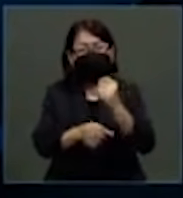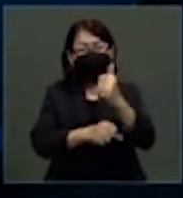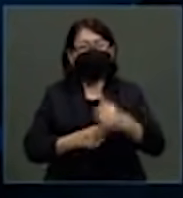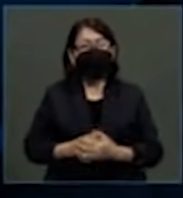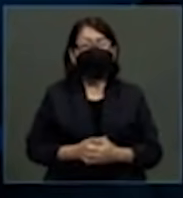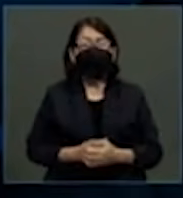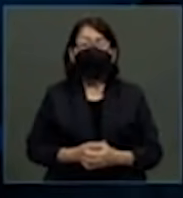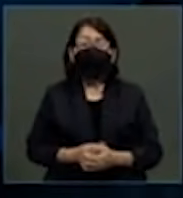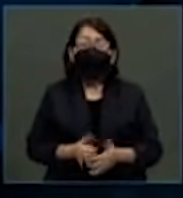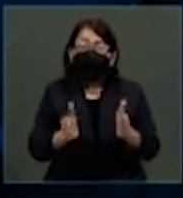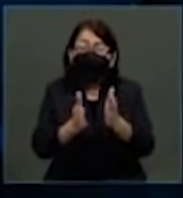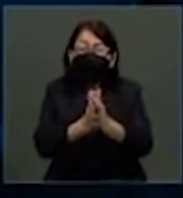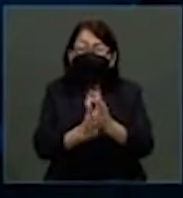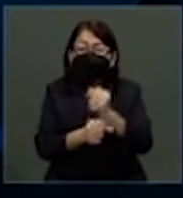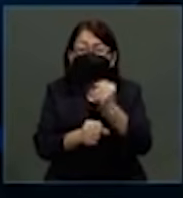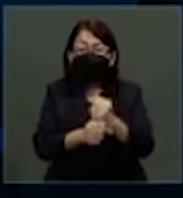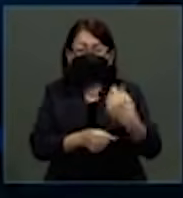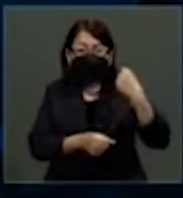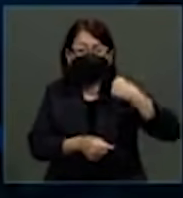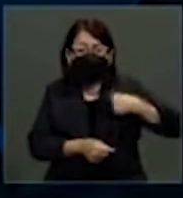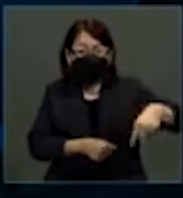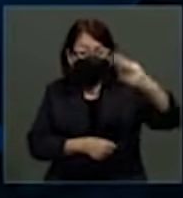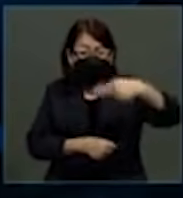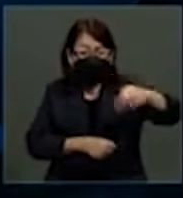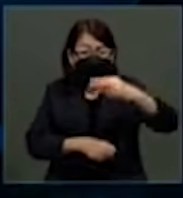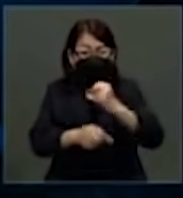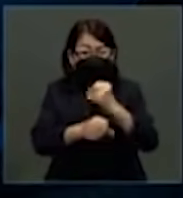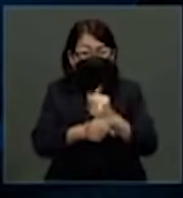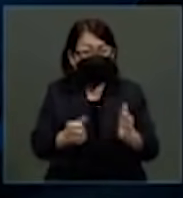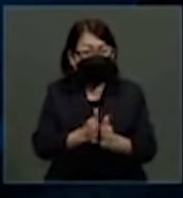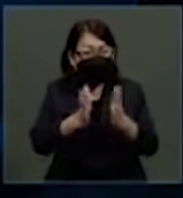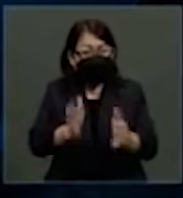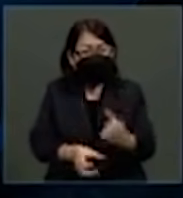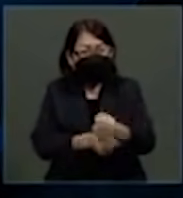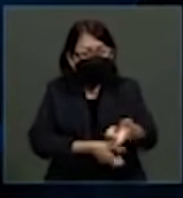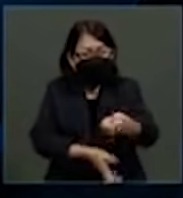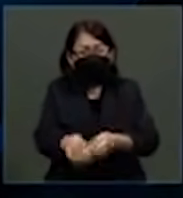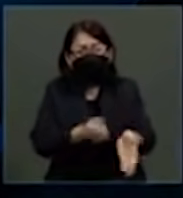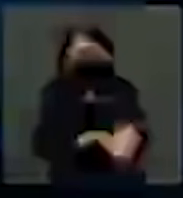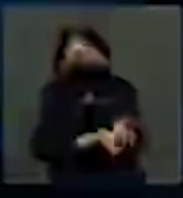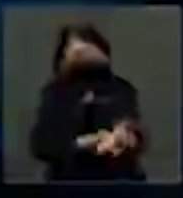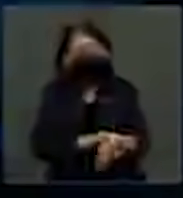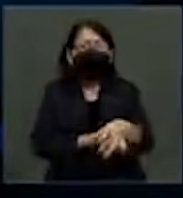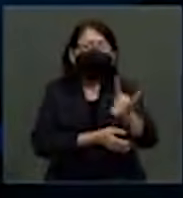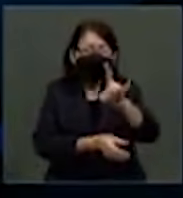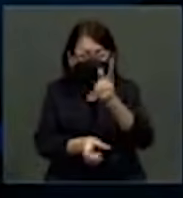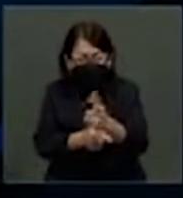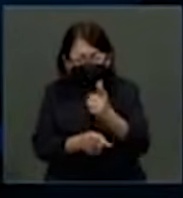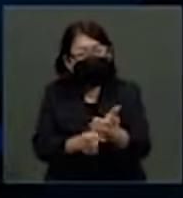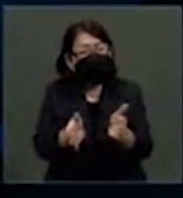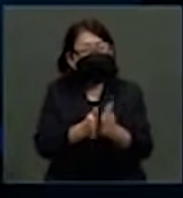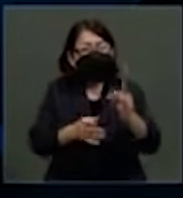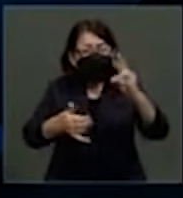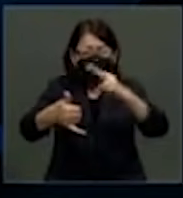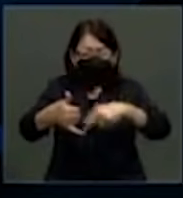ำรุงรักษาหรืองานเกี่ยวเนื่องที่จำเป็นที่ได้รับอนุญาตให้ดำเนินงานได้งานดูแลรักษ